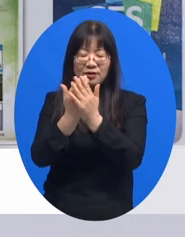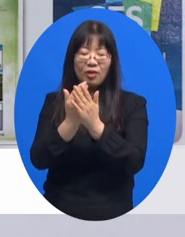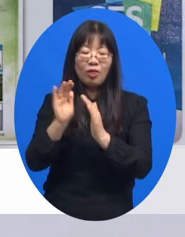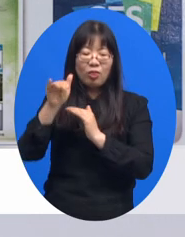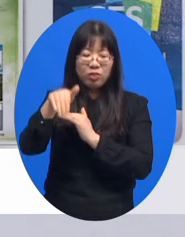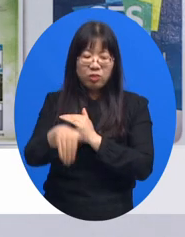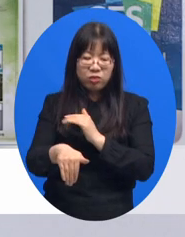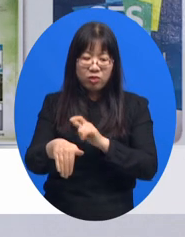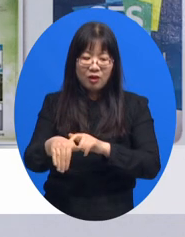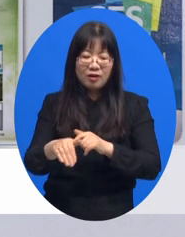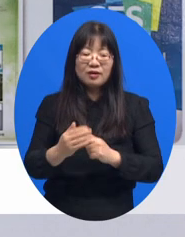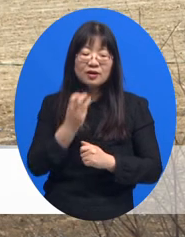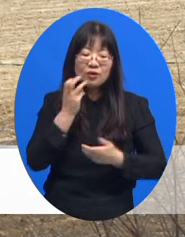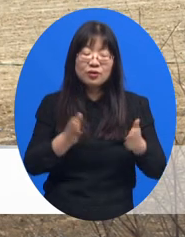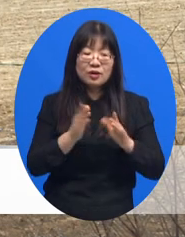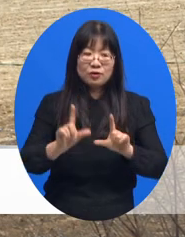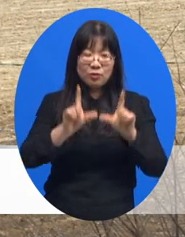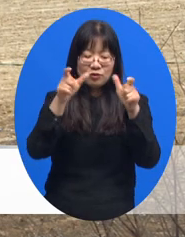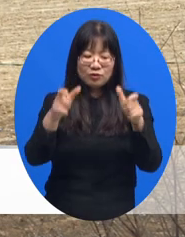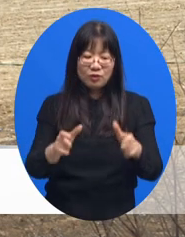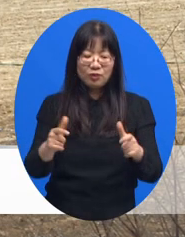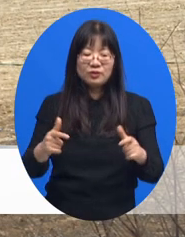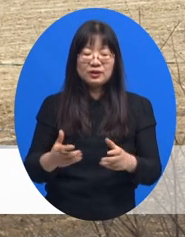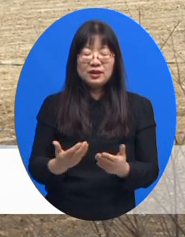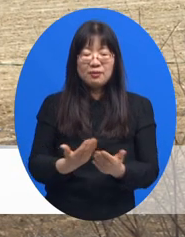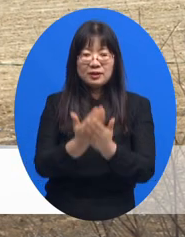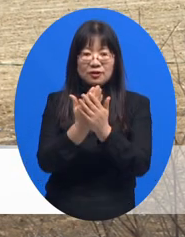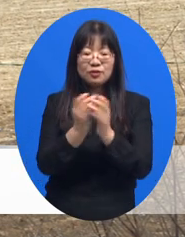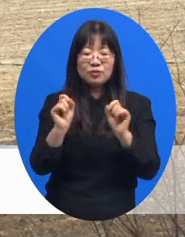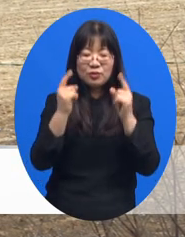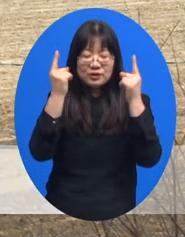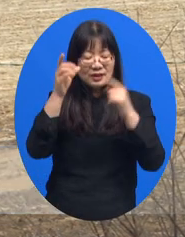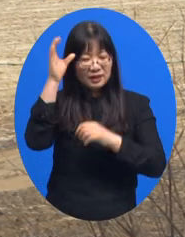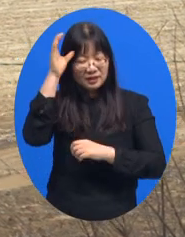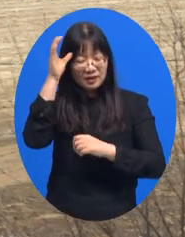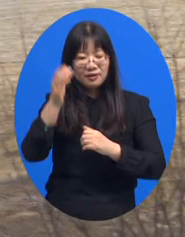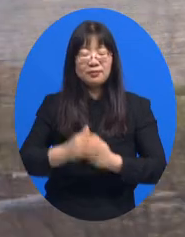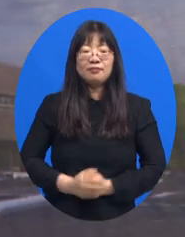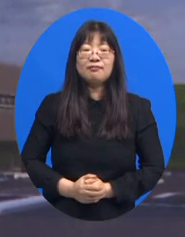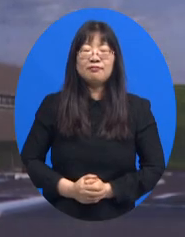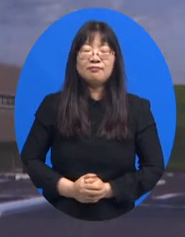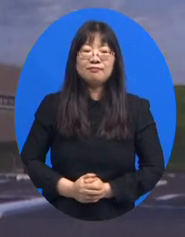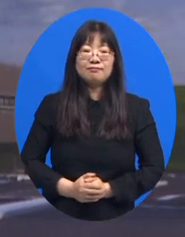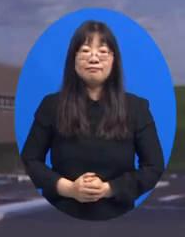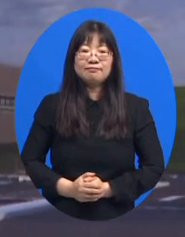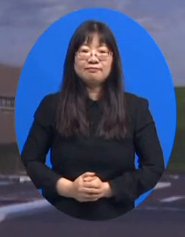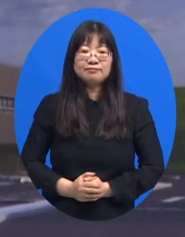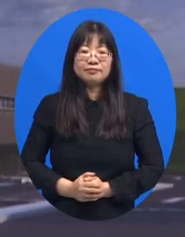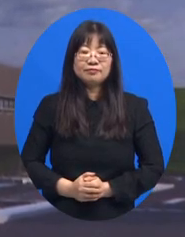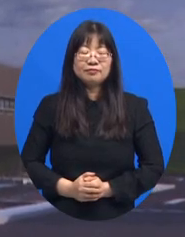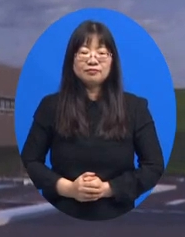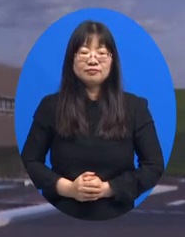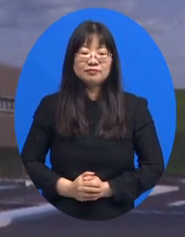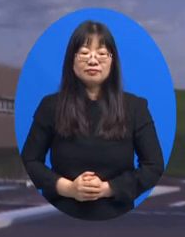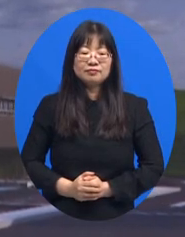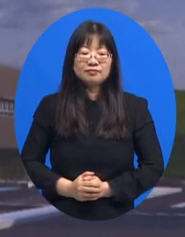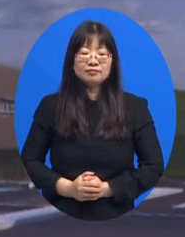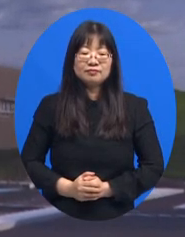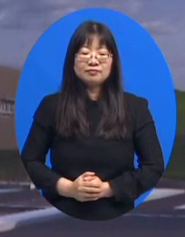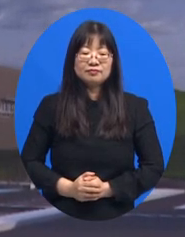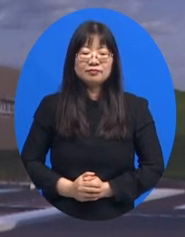발전이 더뎠던 경기 동부권의 지역 발전도 동시에 기대됩니다. 경기지TV 최지연입니다.